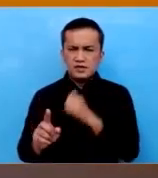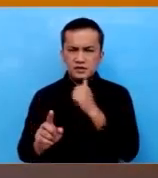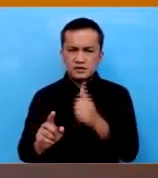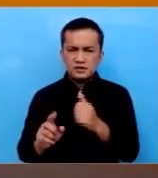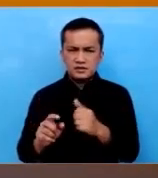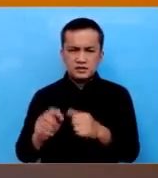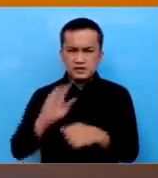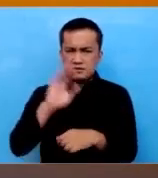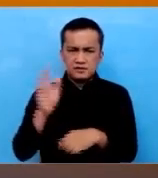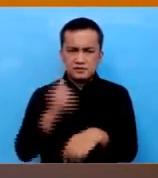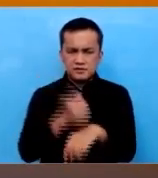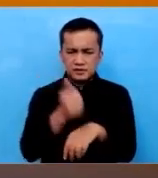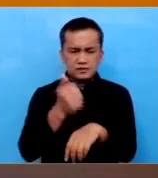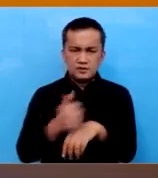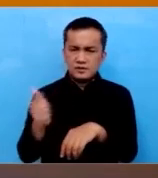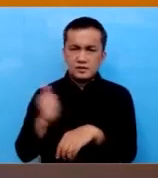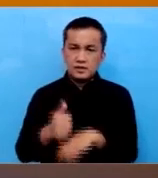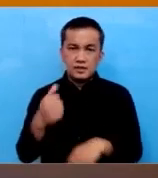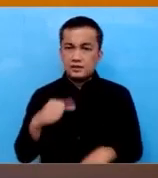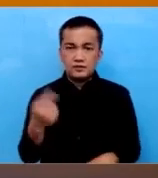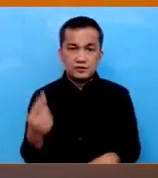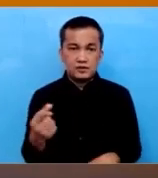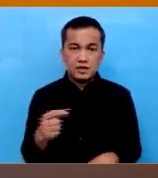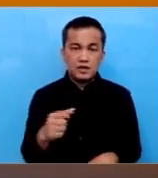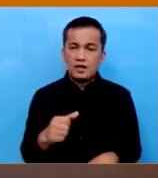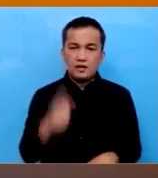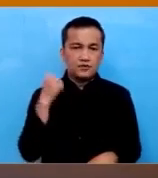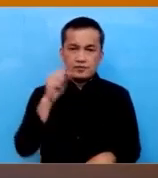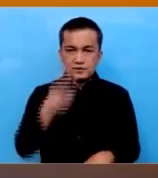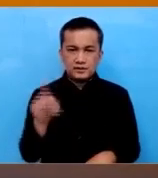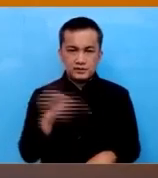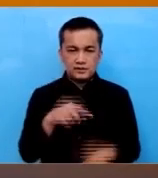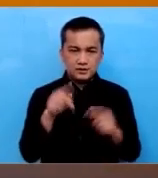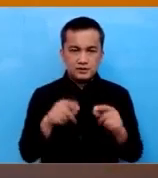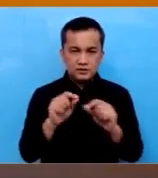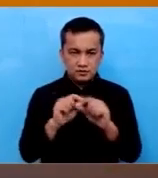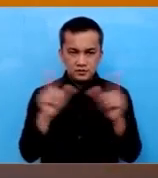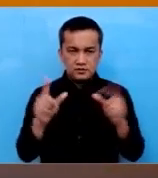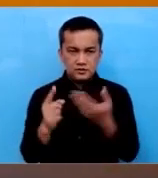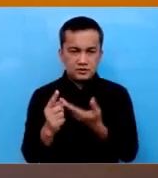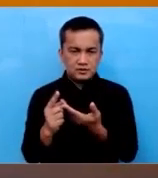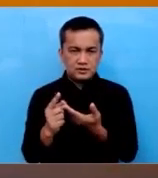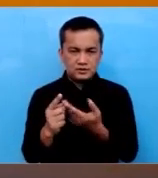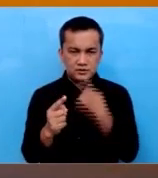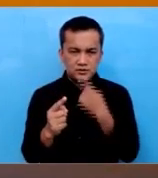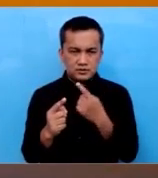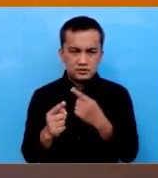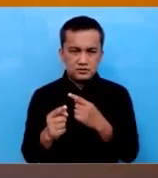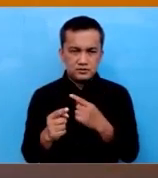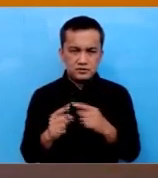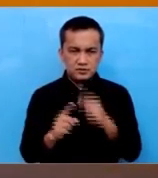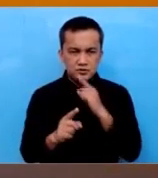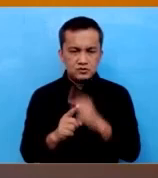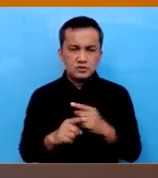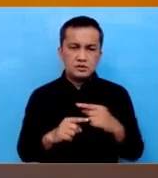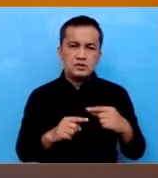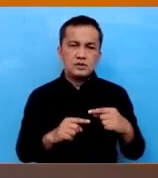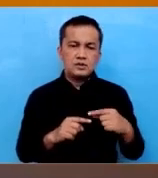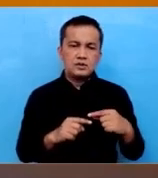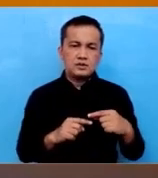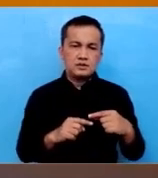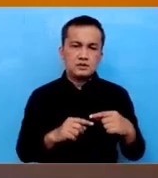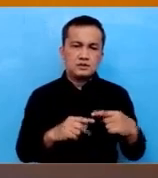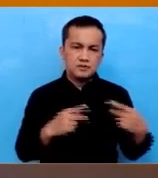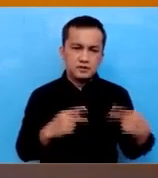down. Ayoko manira ng tao. Nagulat lang din talaga ako and I was just really hurt. Kasi kaibigan ko pa